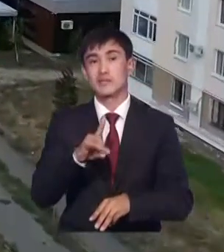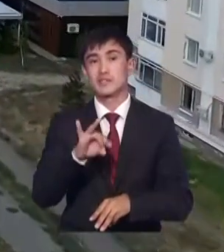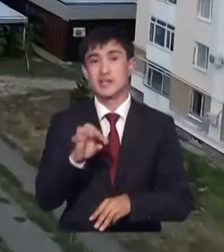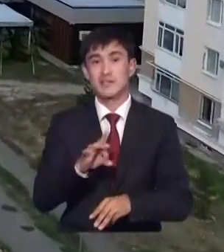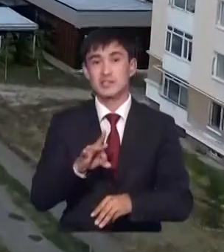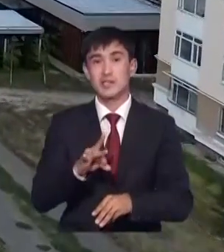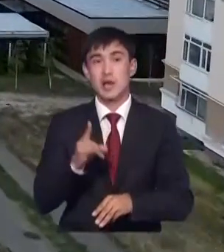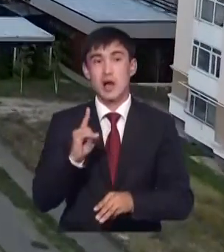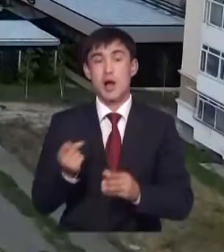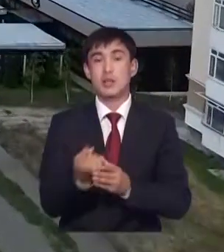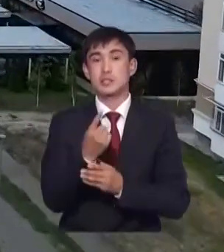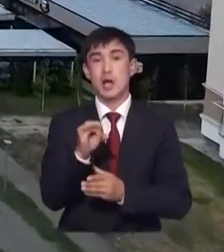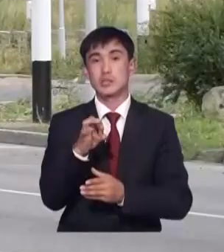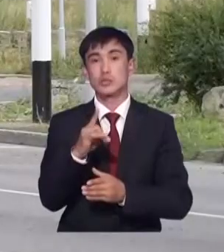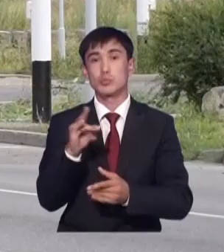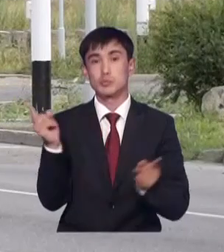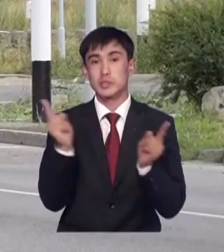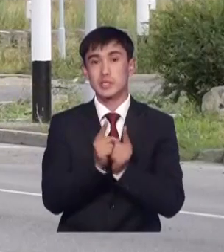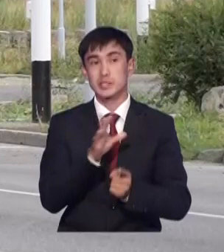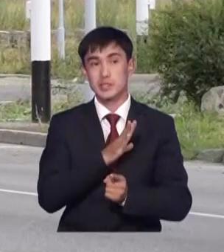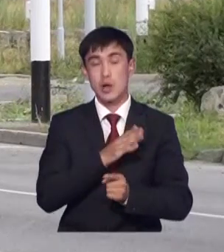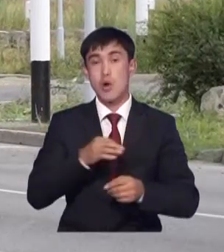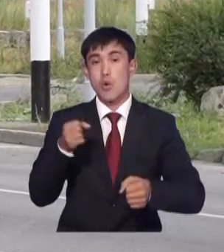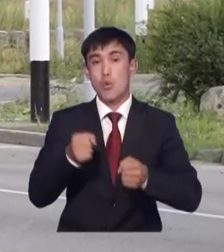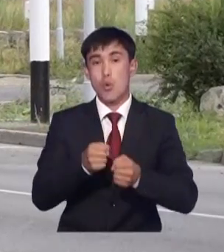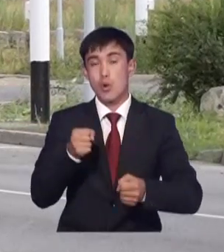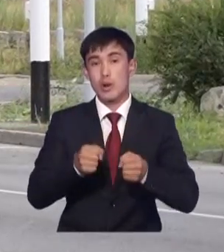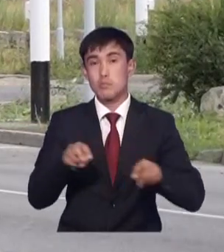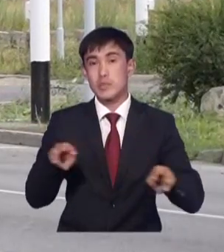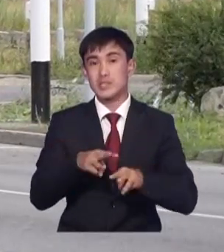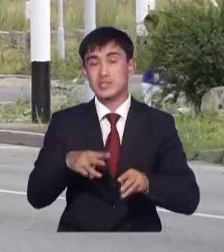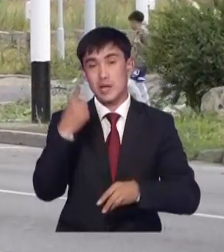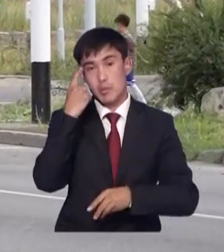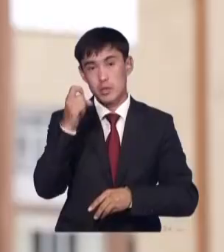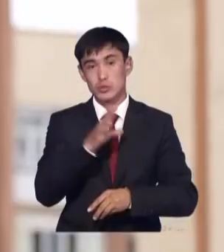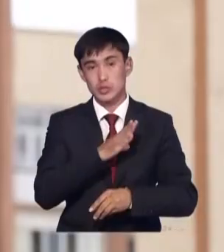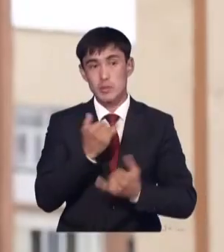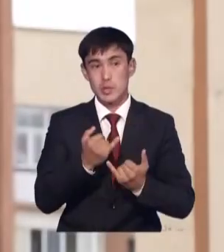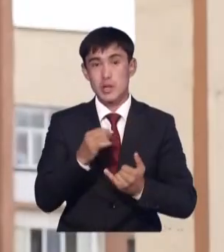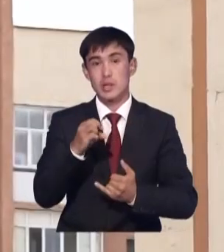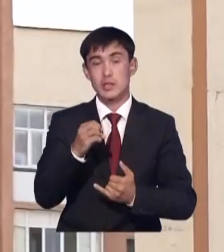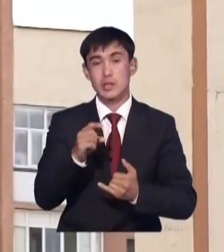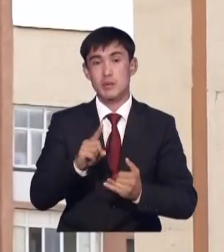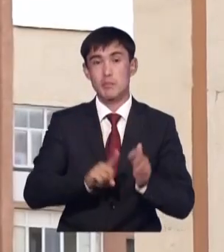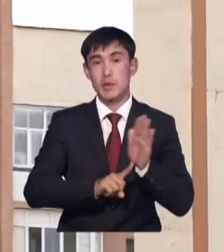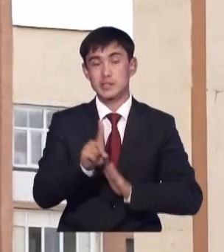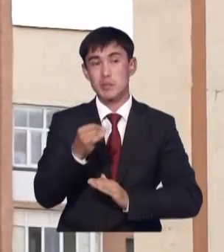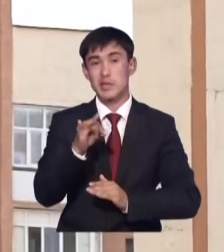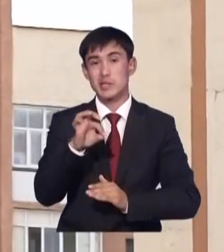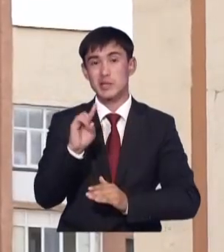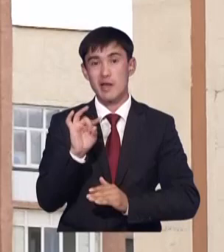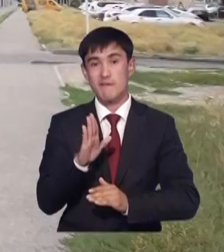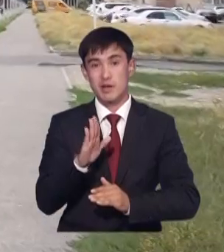негізін қалаушы Арсен Томскимен кездесті. Көлік министрлігінің баспасөз қызметінің хабарлауынша, биылғы маусымның басында Индрайв,